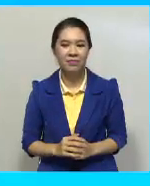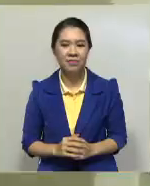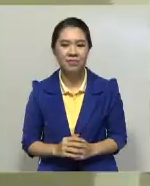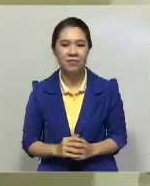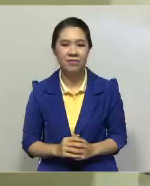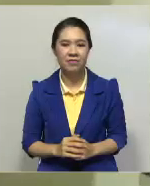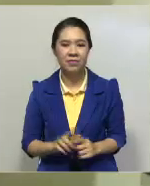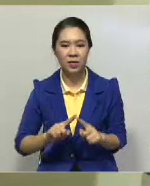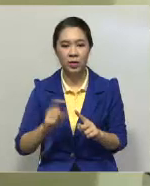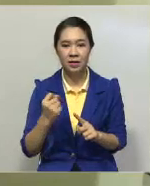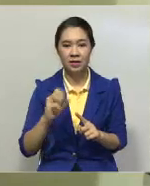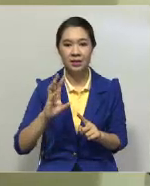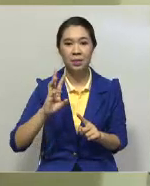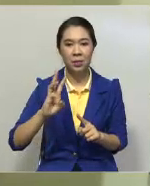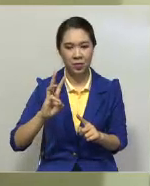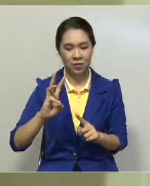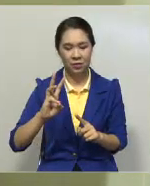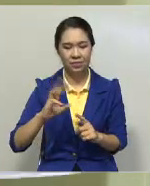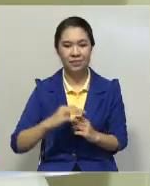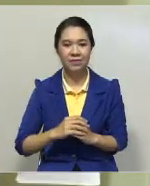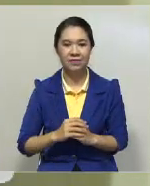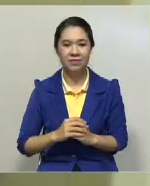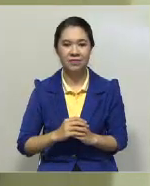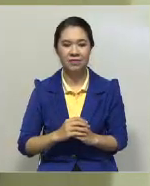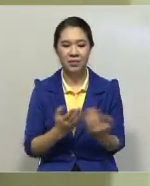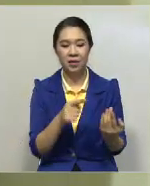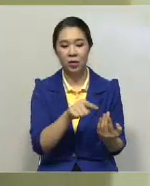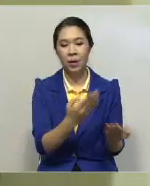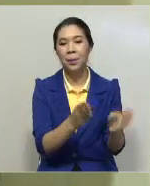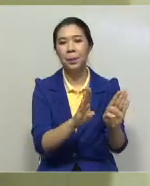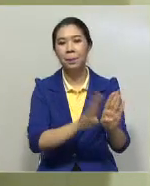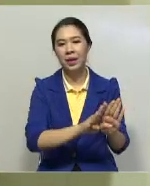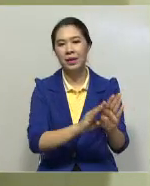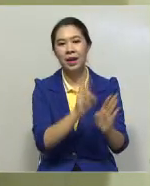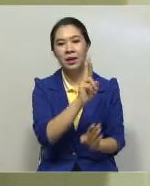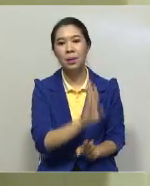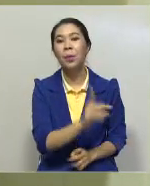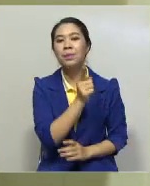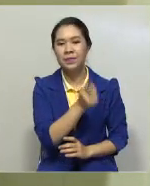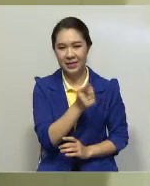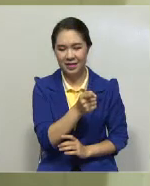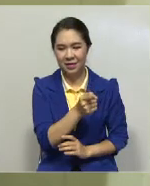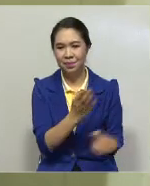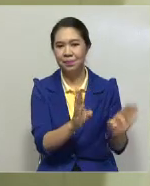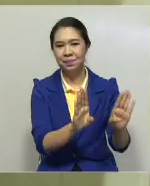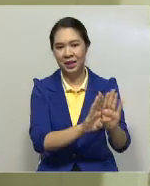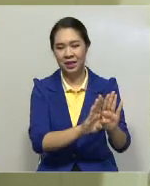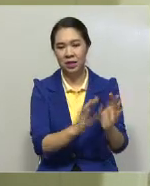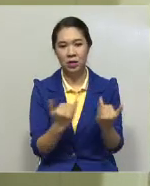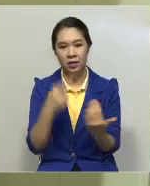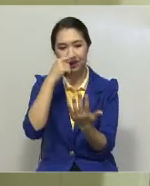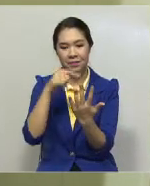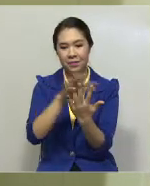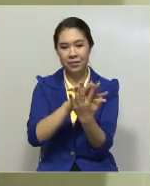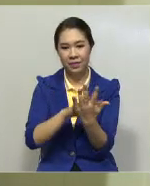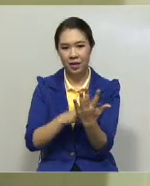วันที่16ก็เป็นวันที่เรียกว่า Analog Switch Off ขณะนี้ประเทศไทยได้มีการส่งโท